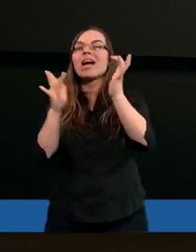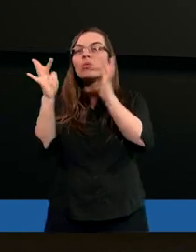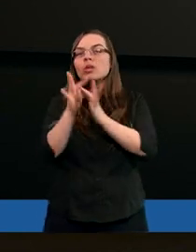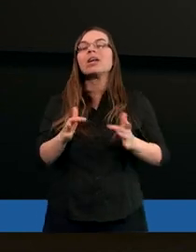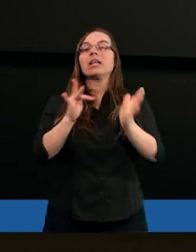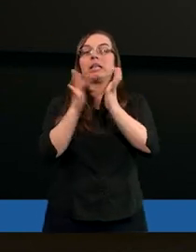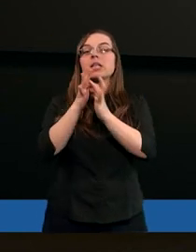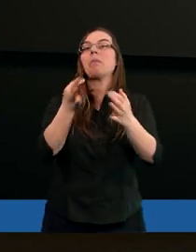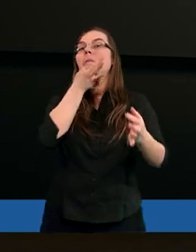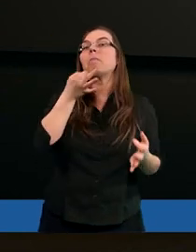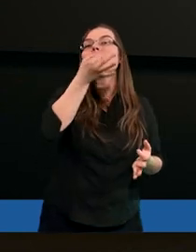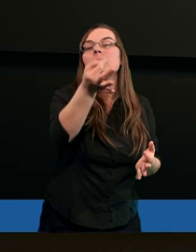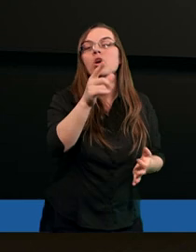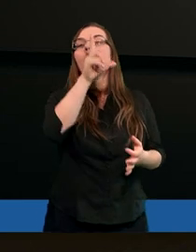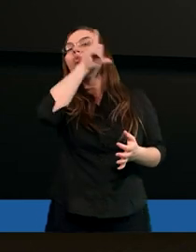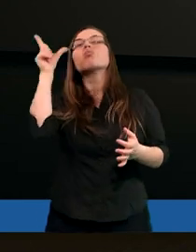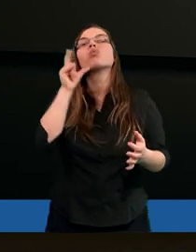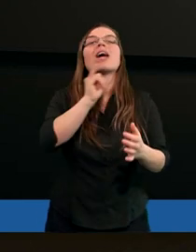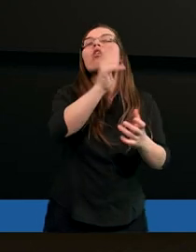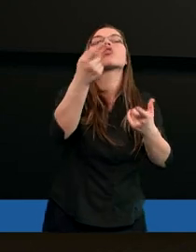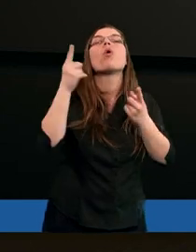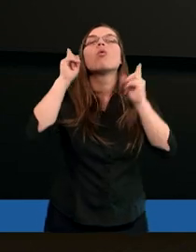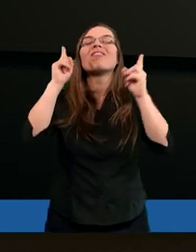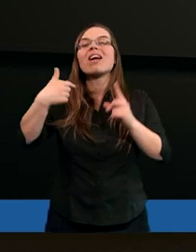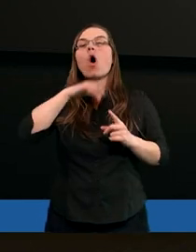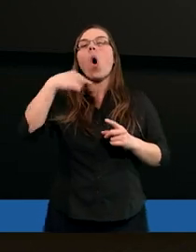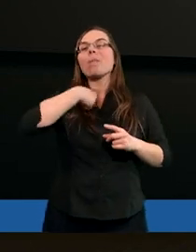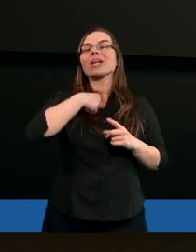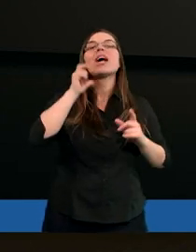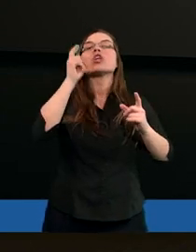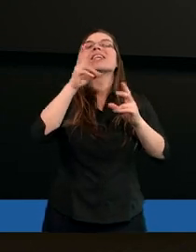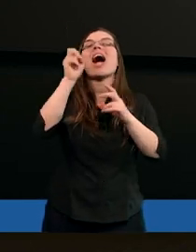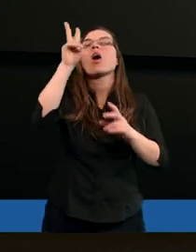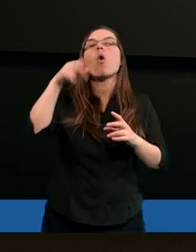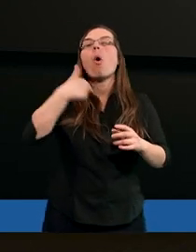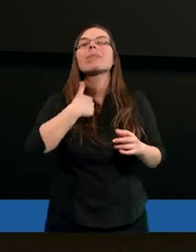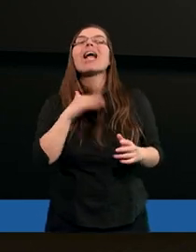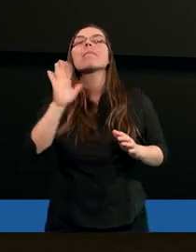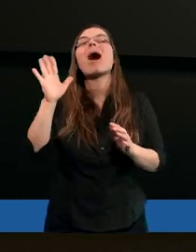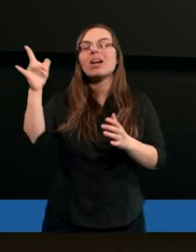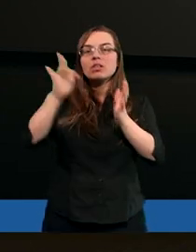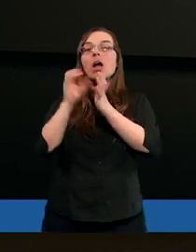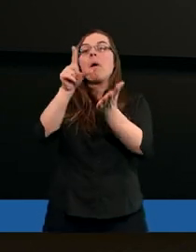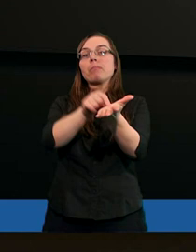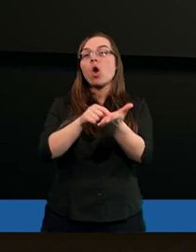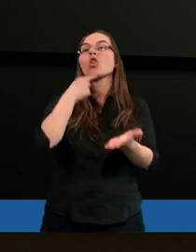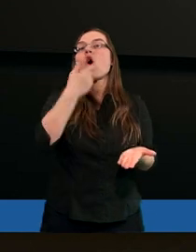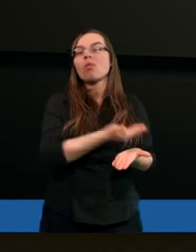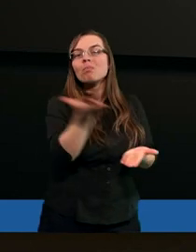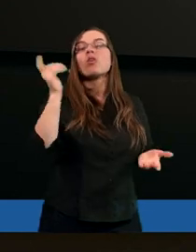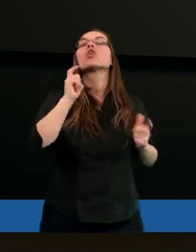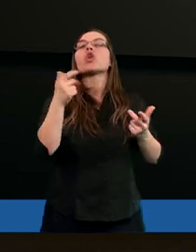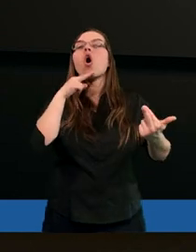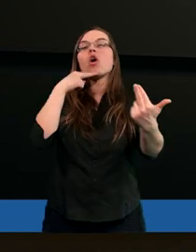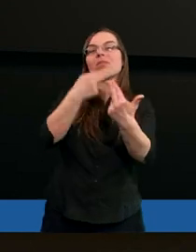Chrystus się pyta, za kogo mnie ludzie mają, za kogo ludzie mnie mają. No i Piotr odpowiada. Co